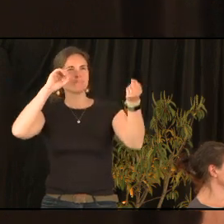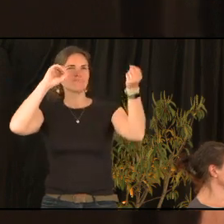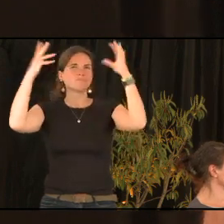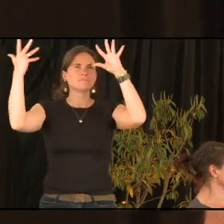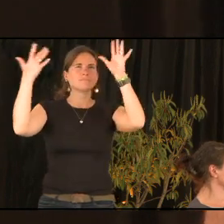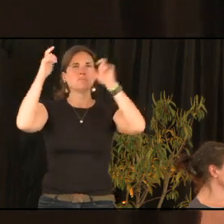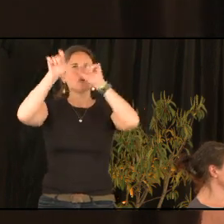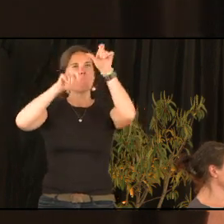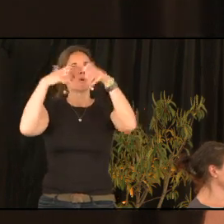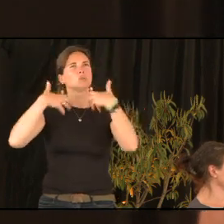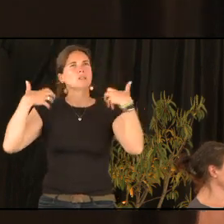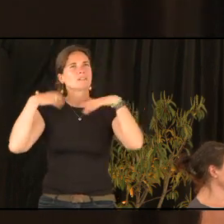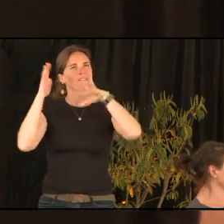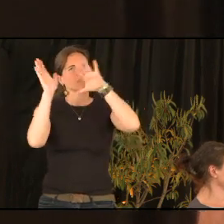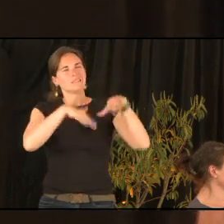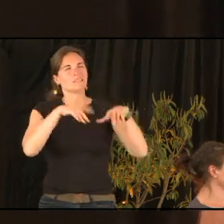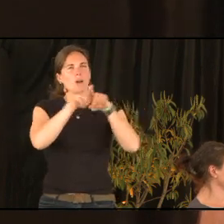Puisque tu